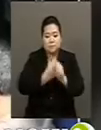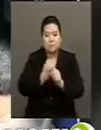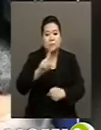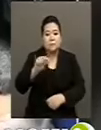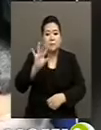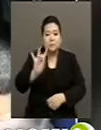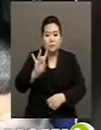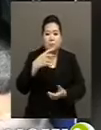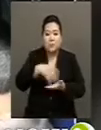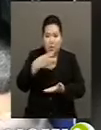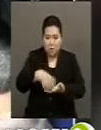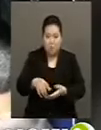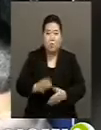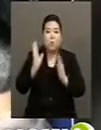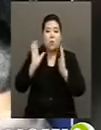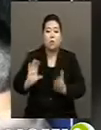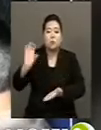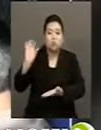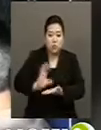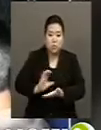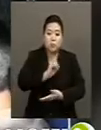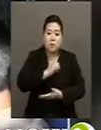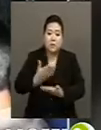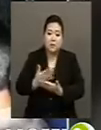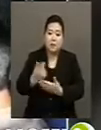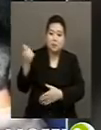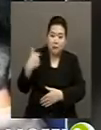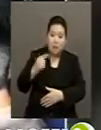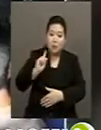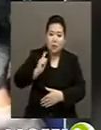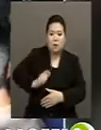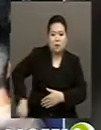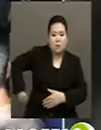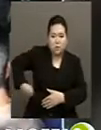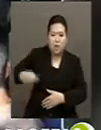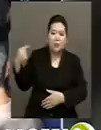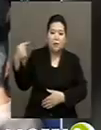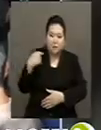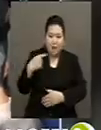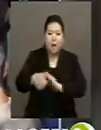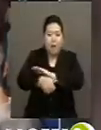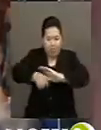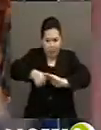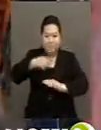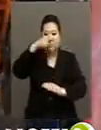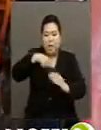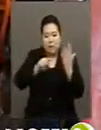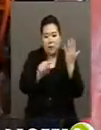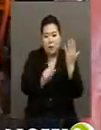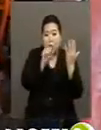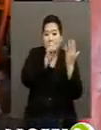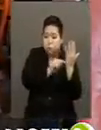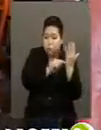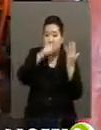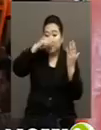ว่ามีนายทุนชาวกัมพูชาฮะว่าจ้างให้เข้ามาในเมืองไทยลักลอบเข้ามาด้วยให้ไปตัดไม้พยุ